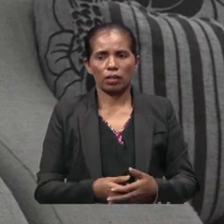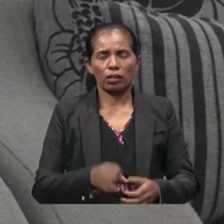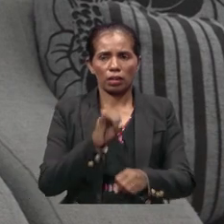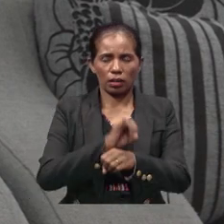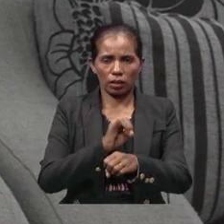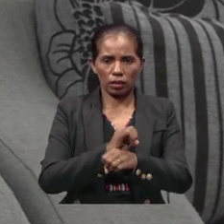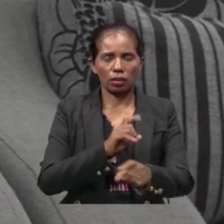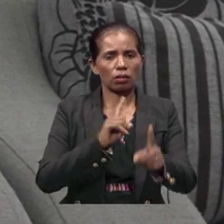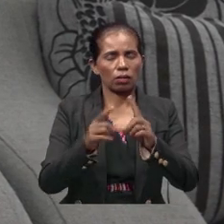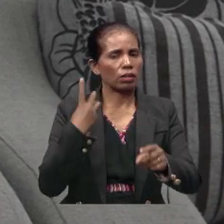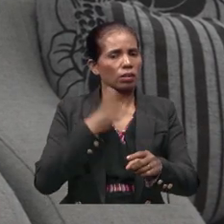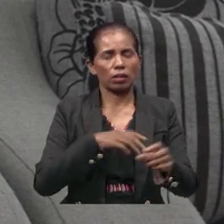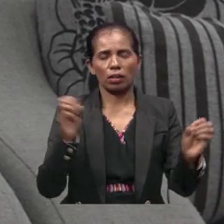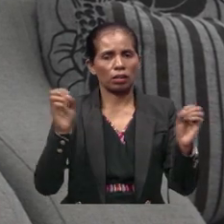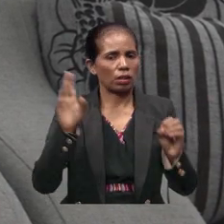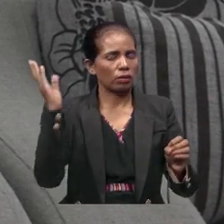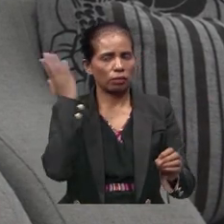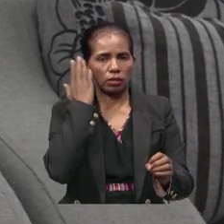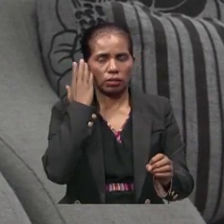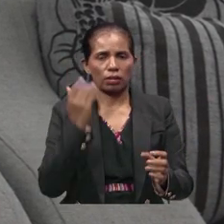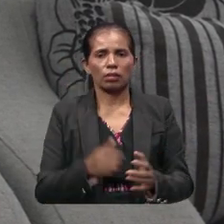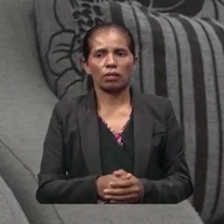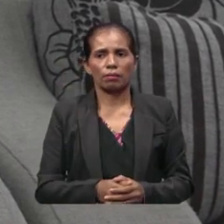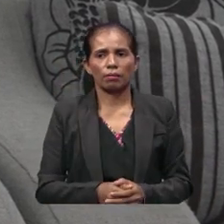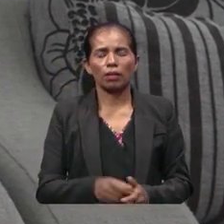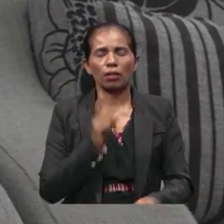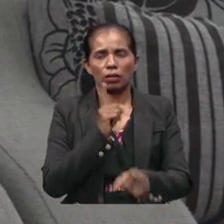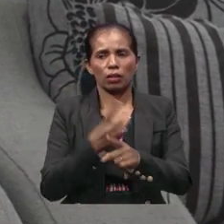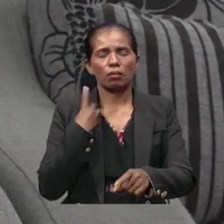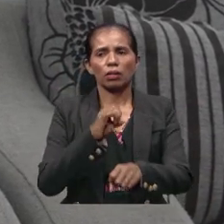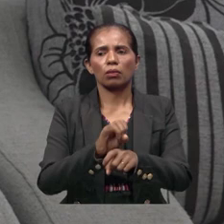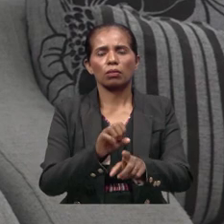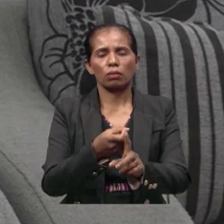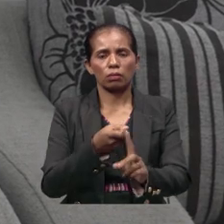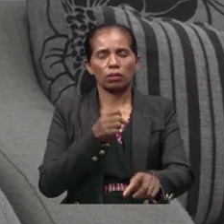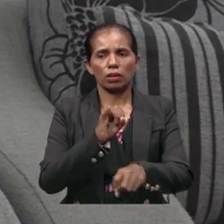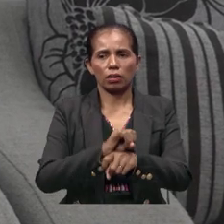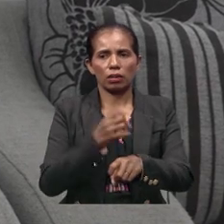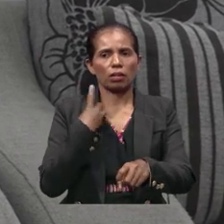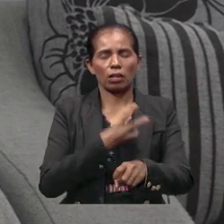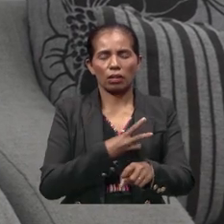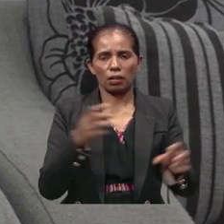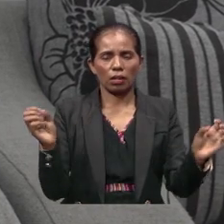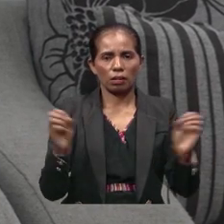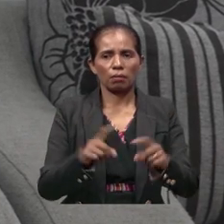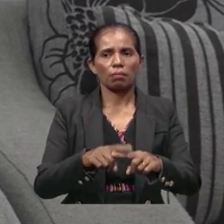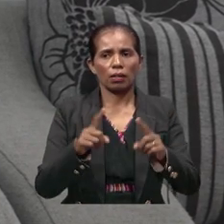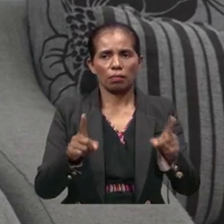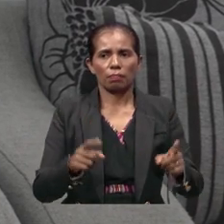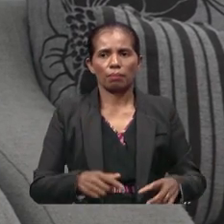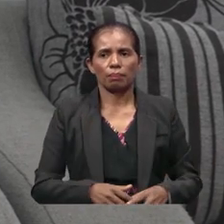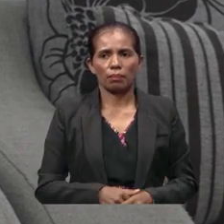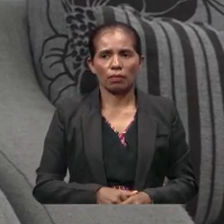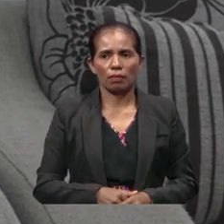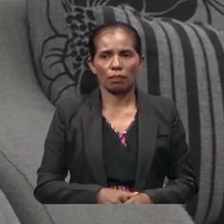ne colita la liga lo suni ami si ve igreja mos la ruma buat sernam la mabe